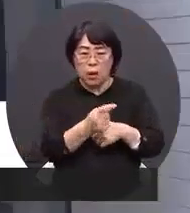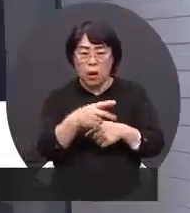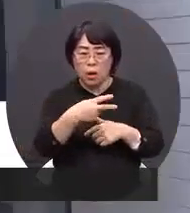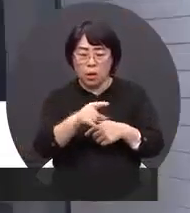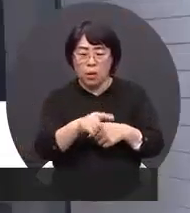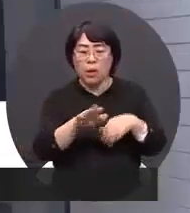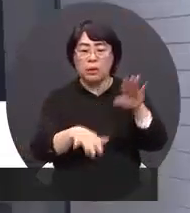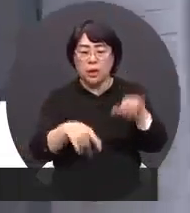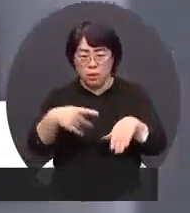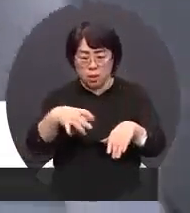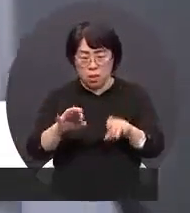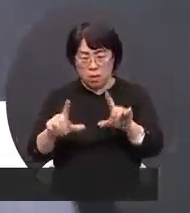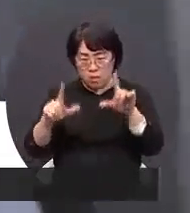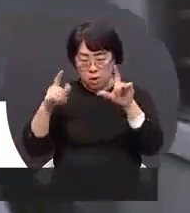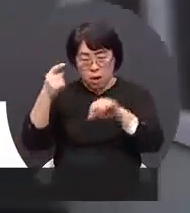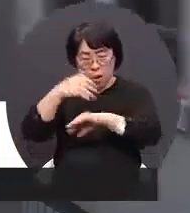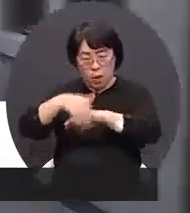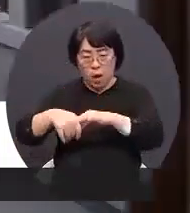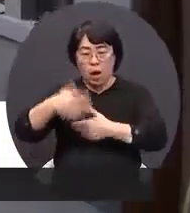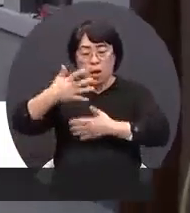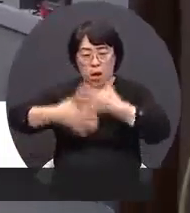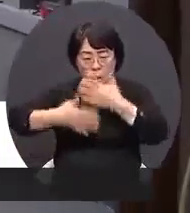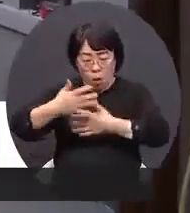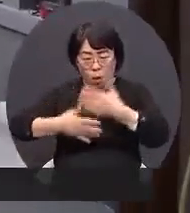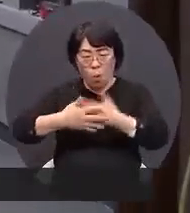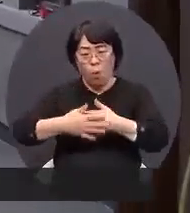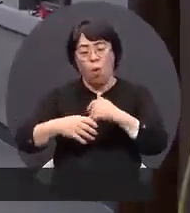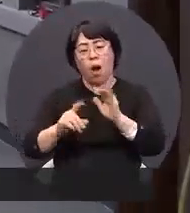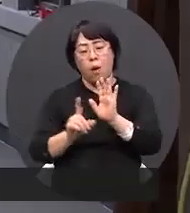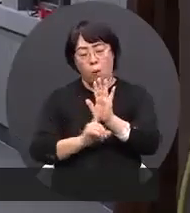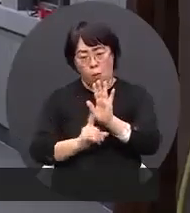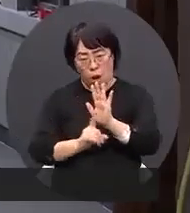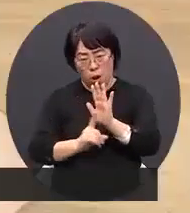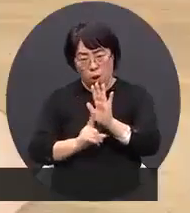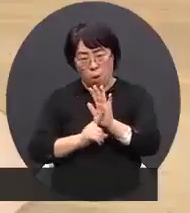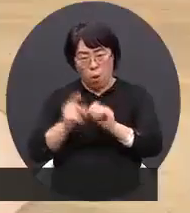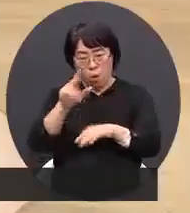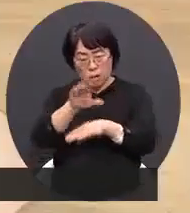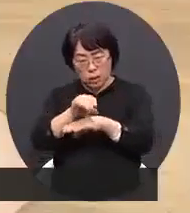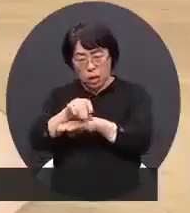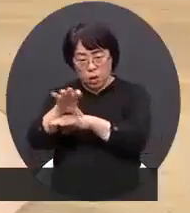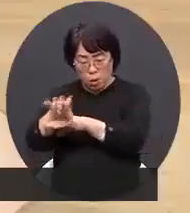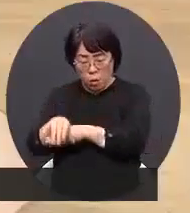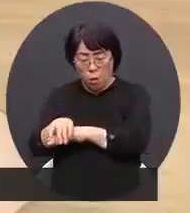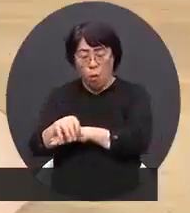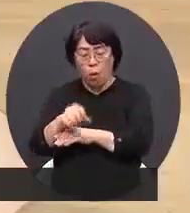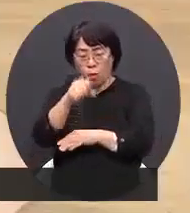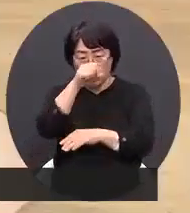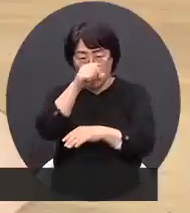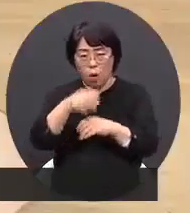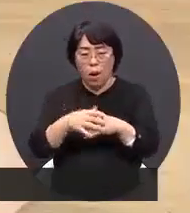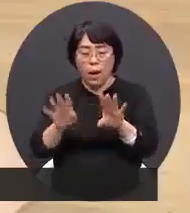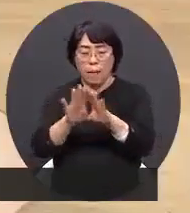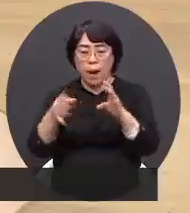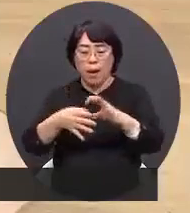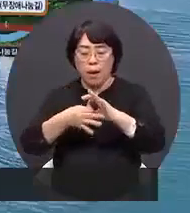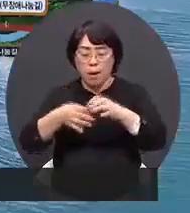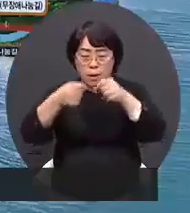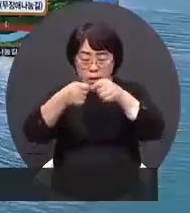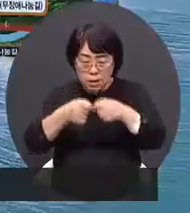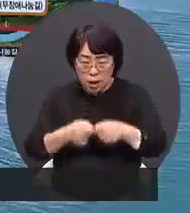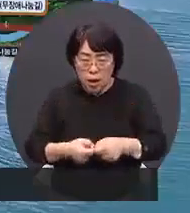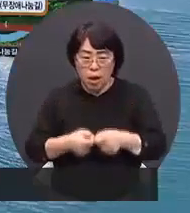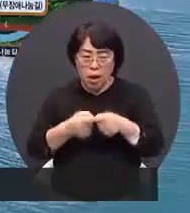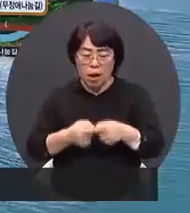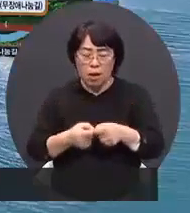계획입니다 영화나 광고 촬영 장소로 각광 받는 것도 강적 개방과 관련한 세부 계획 공개